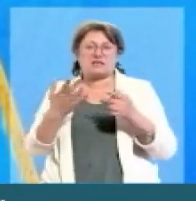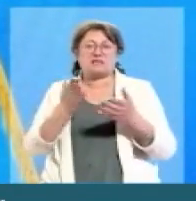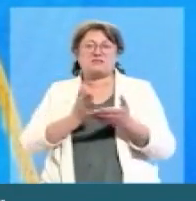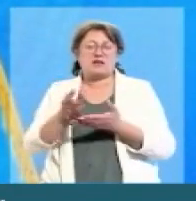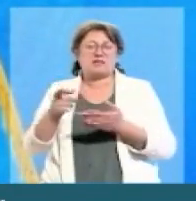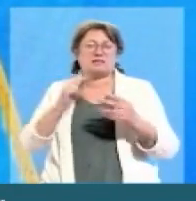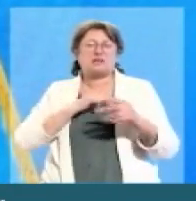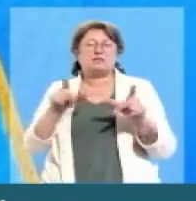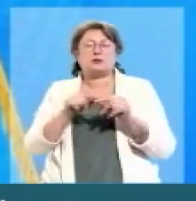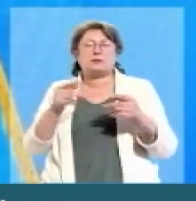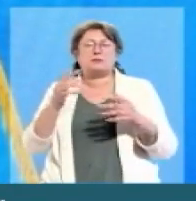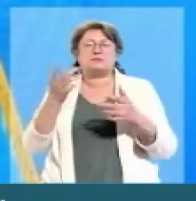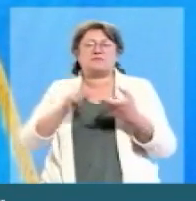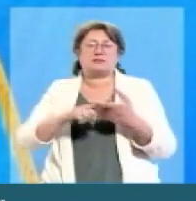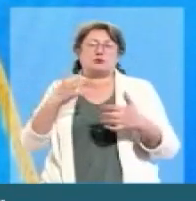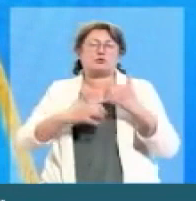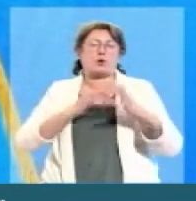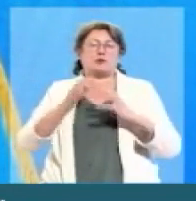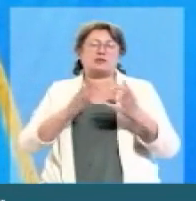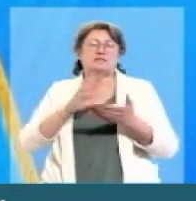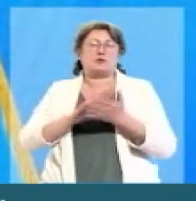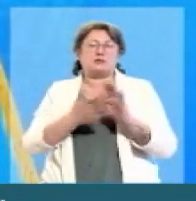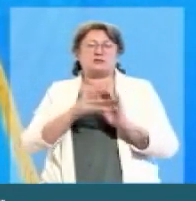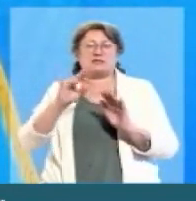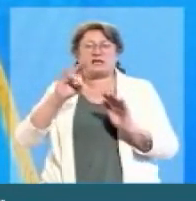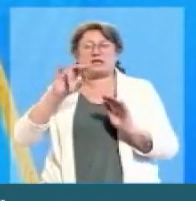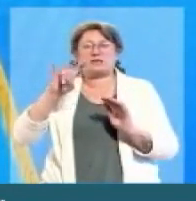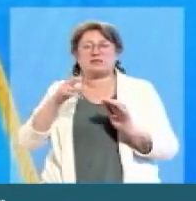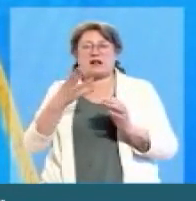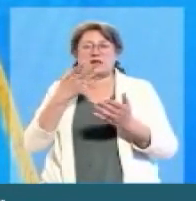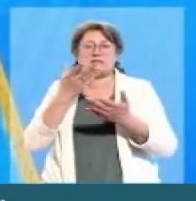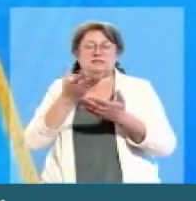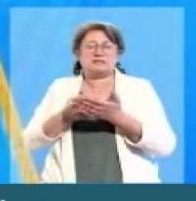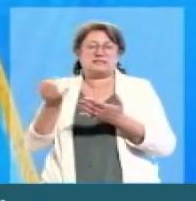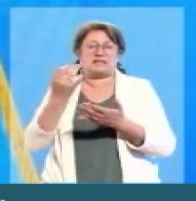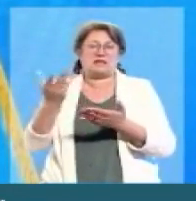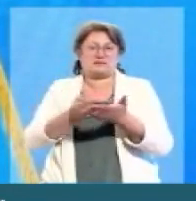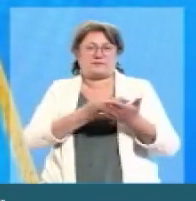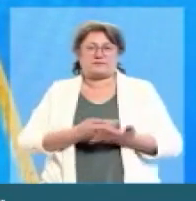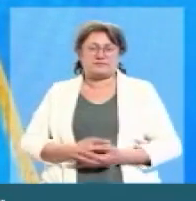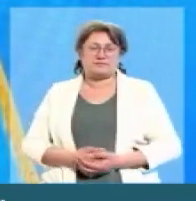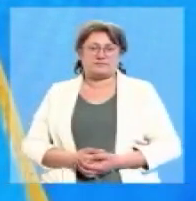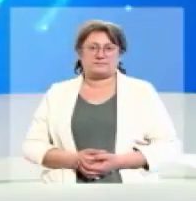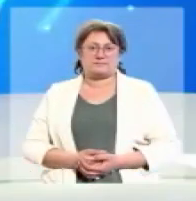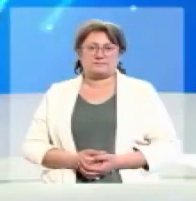сотрудничества, исходя из текущей международной ситуации и национальных интересов стран региона.